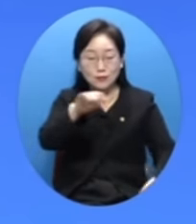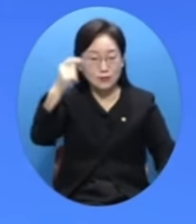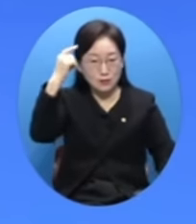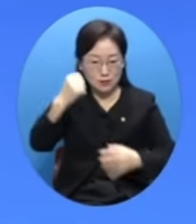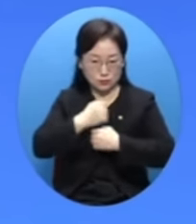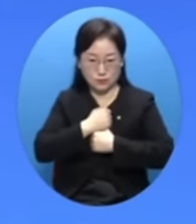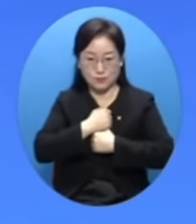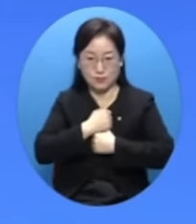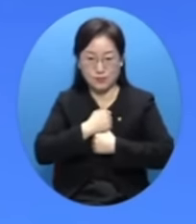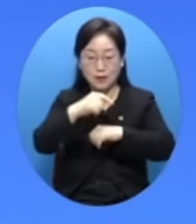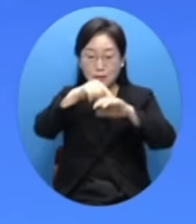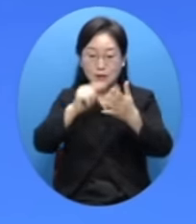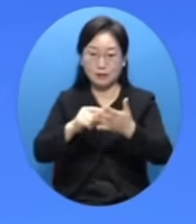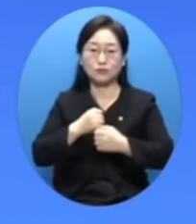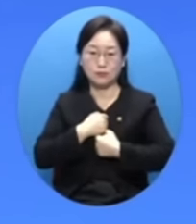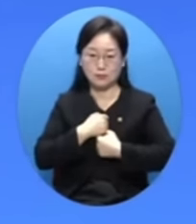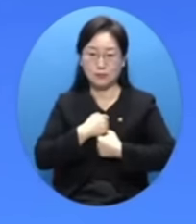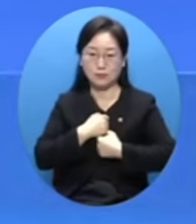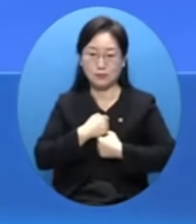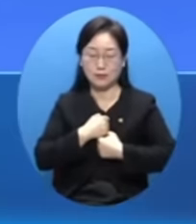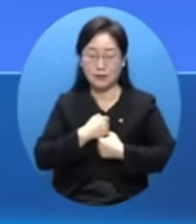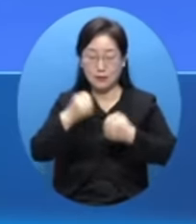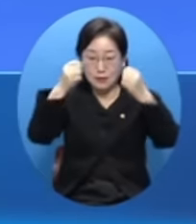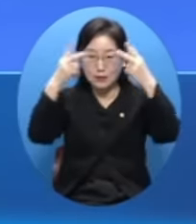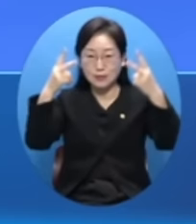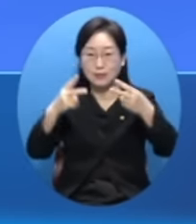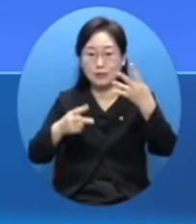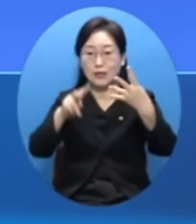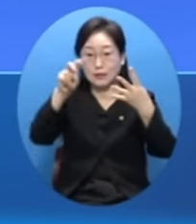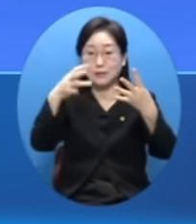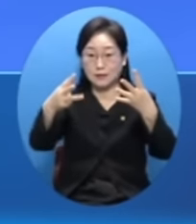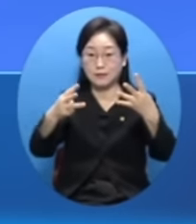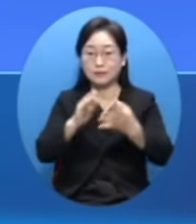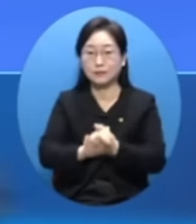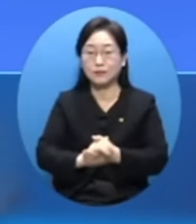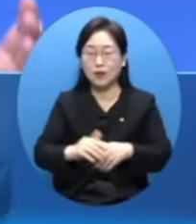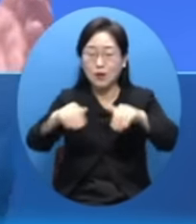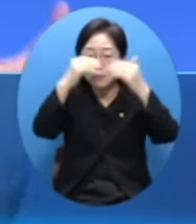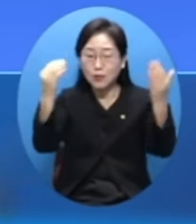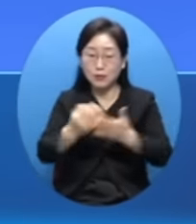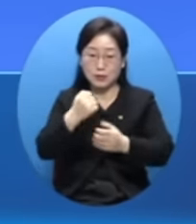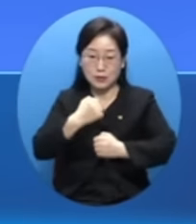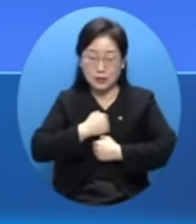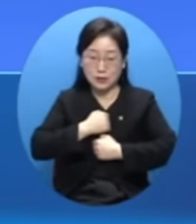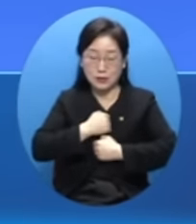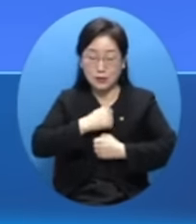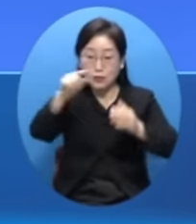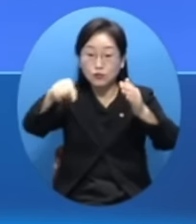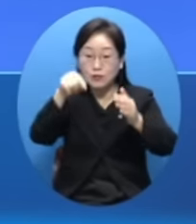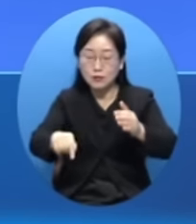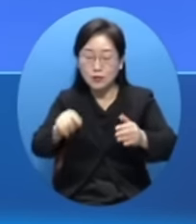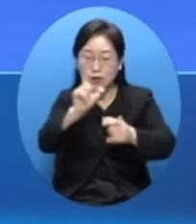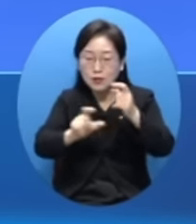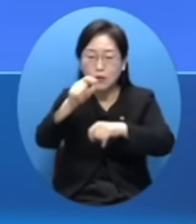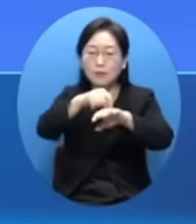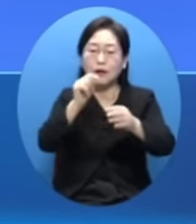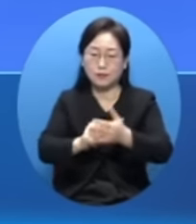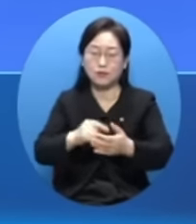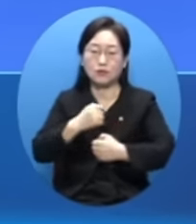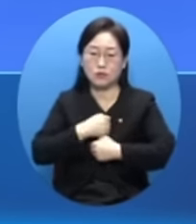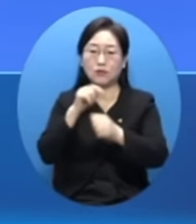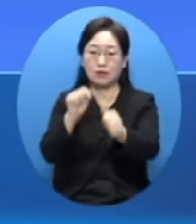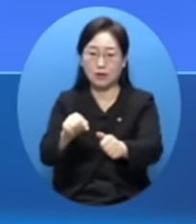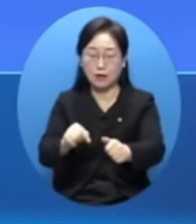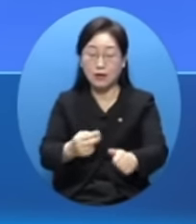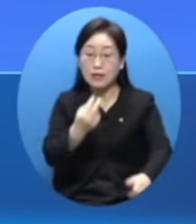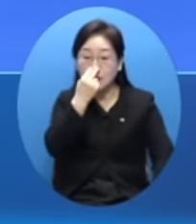됩니다 우리의 마음을 지켜야 됩니다 잠언서 4장 23절 우리에게 말씀합니다 모든 지킬 만한 것 중에 더욱 내 마음을 지키라